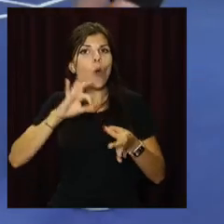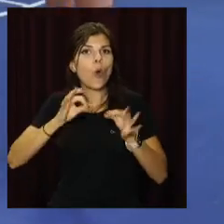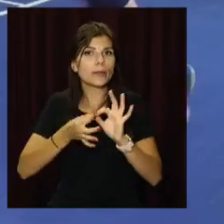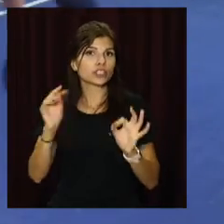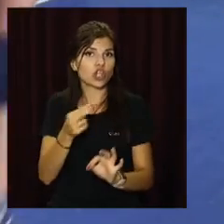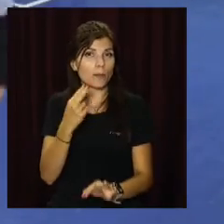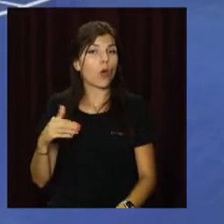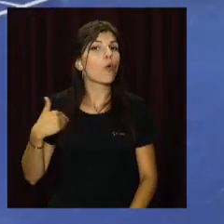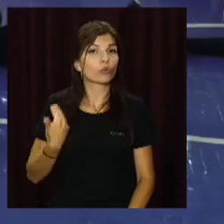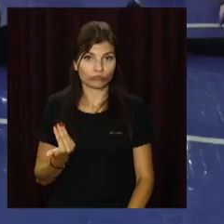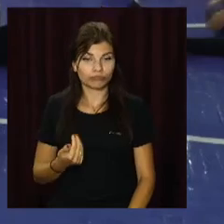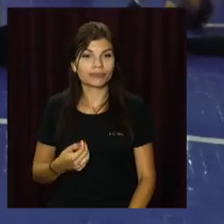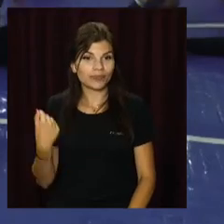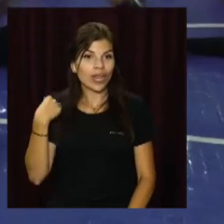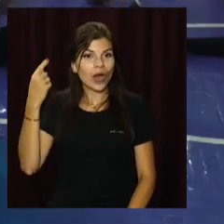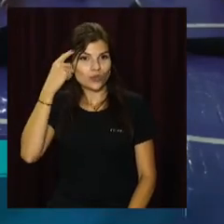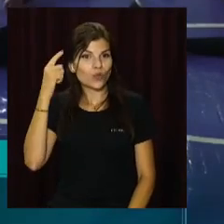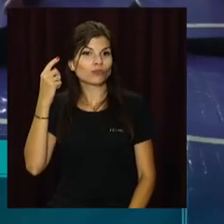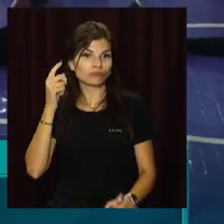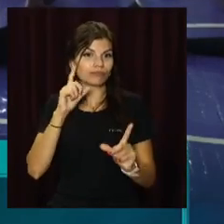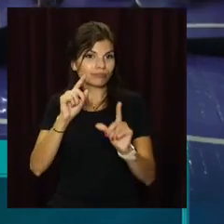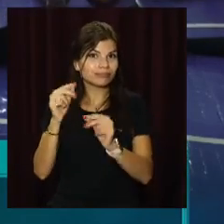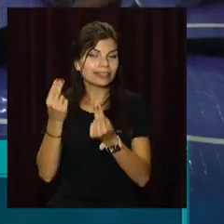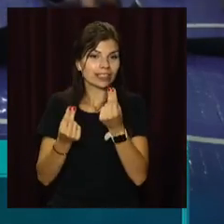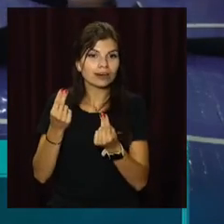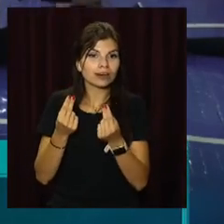олімпійською чемпіонкою. Я давно їжджу на ігри, але